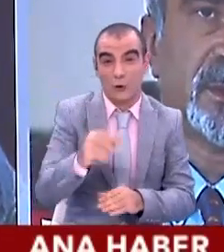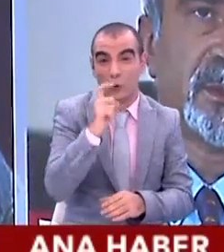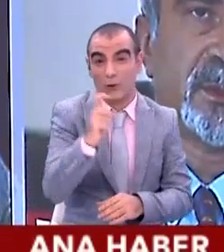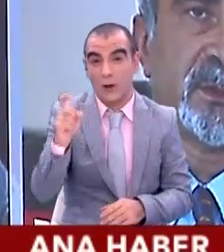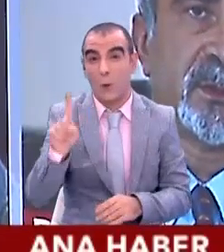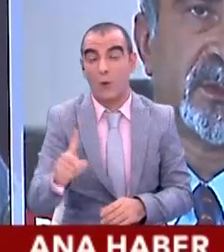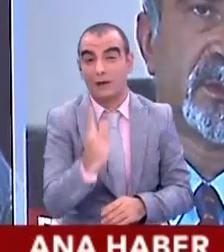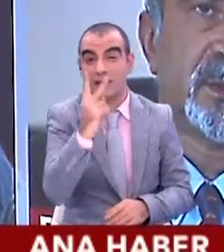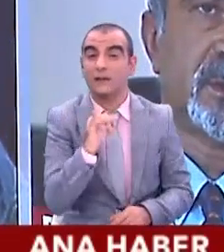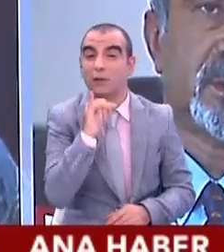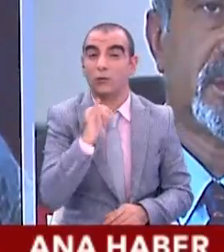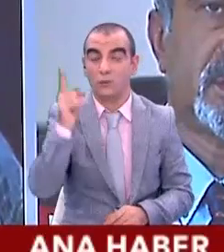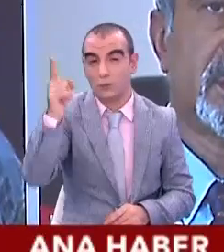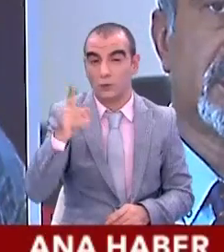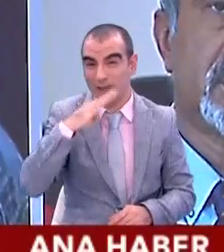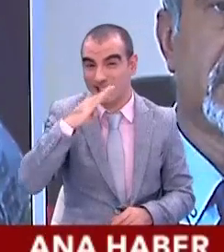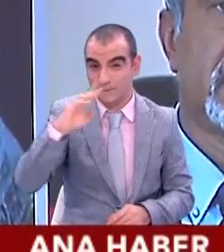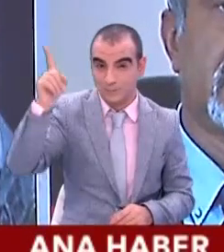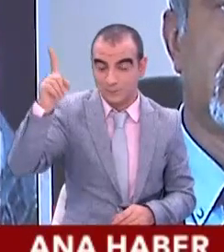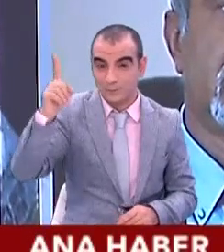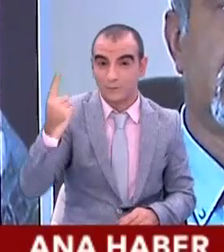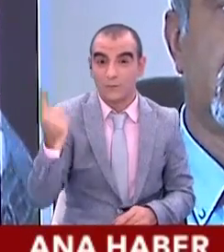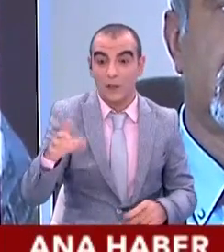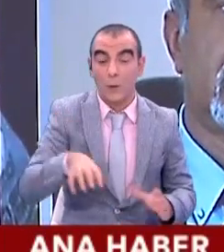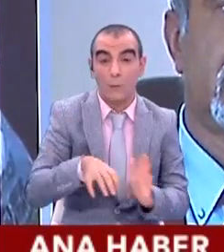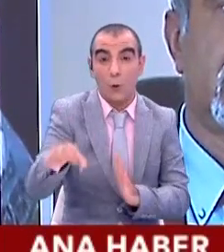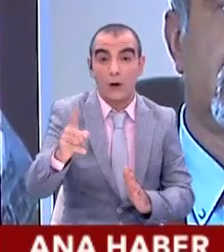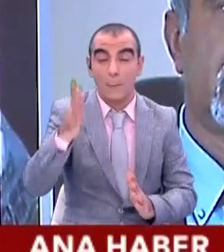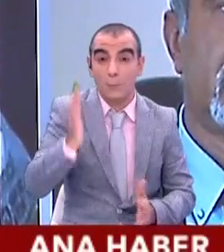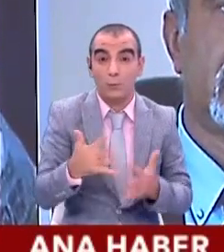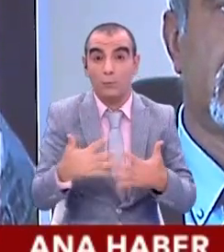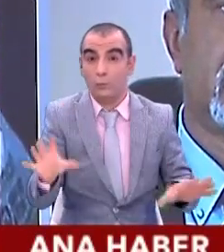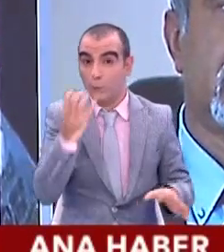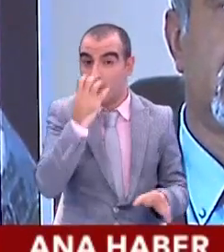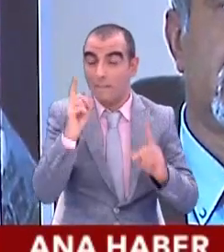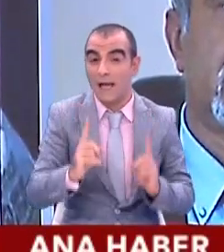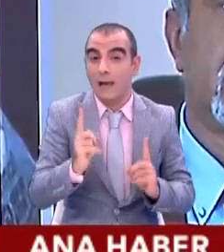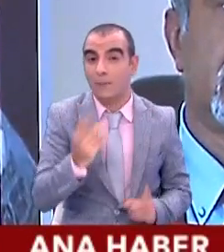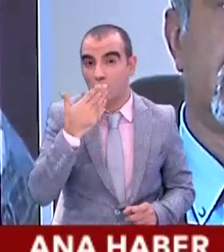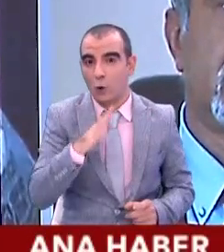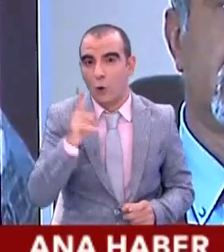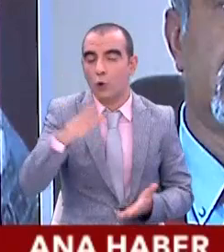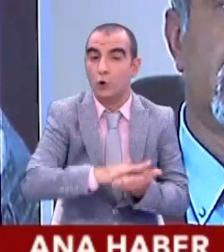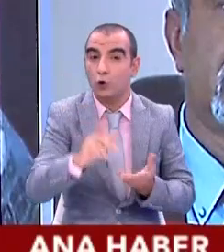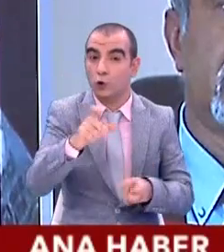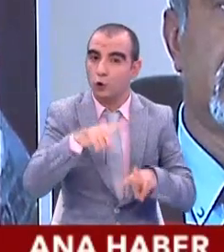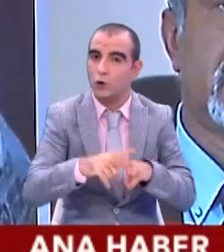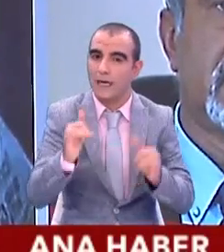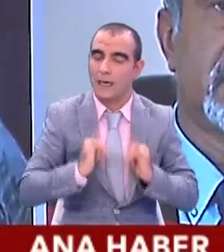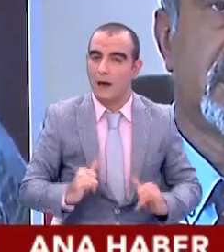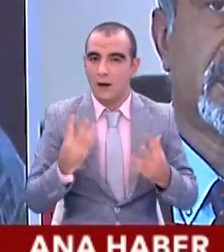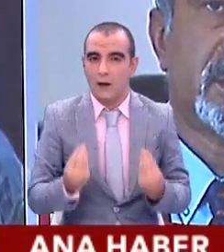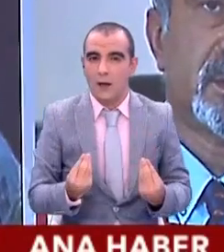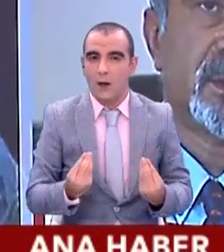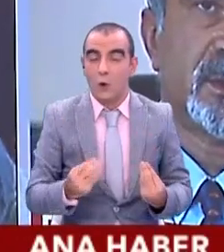17 Ağustos Gölcük bölgede daha büyük bir deprem beklentimiz yok düzceliler rahat olunuz